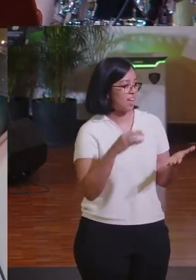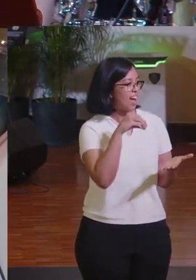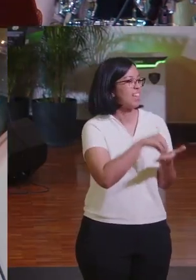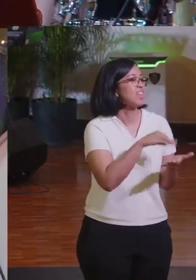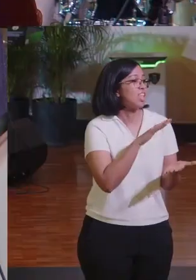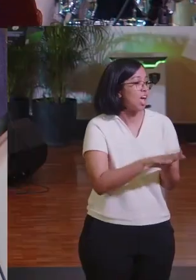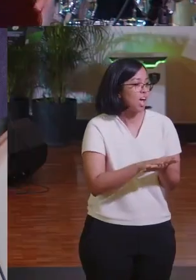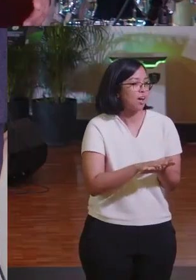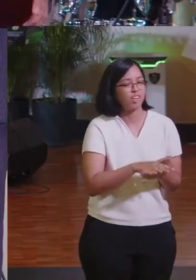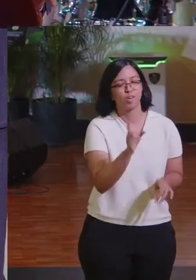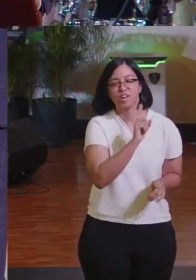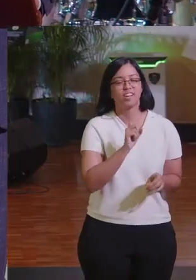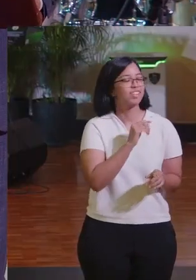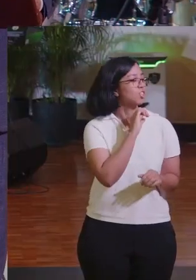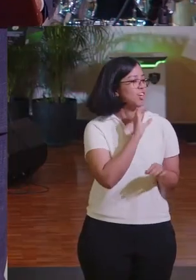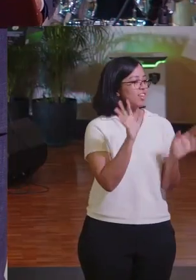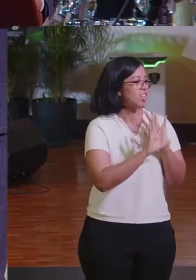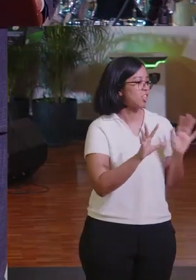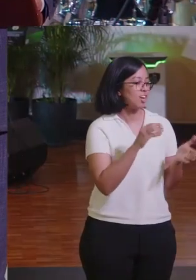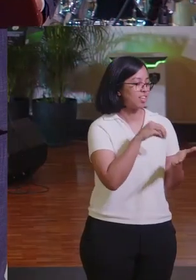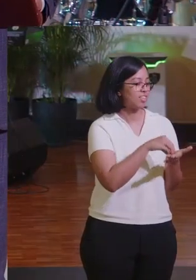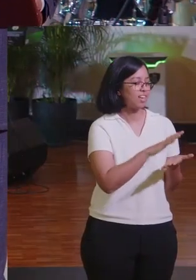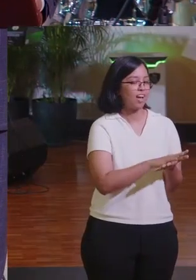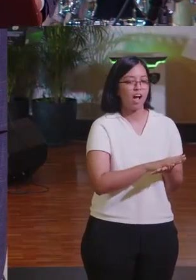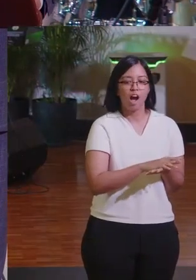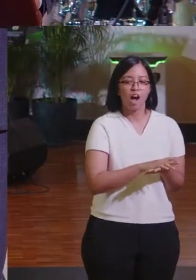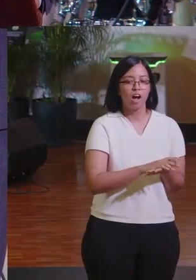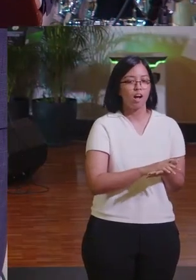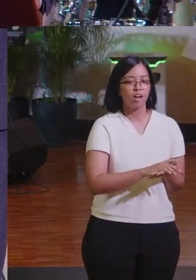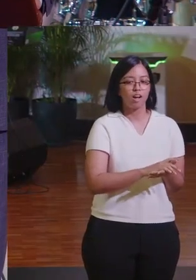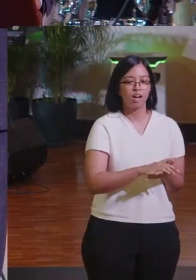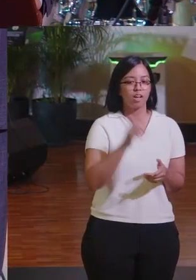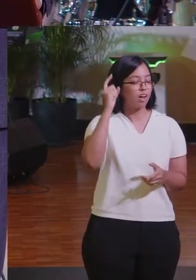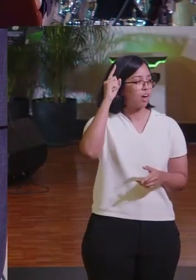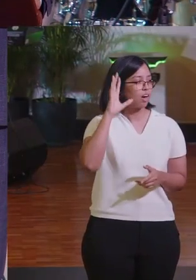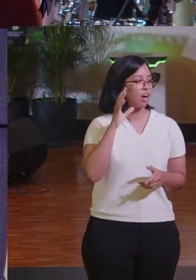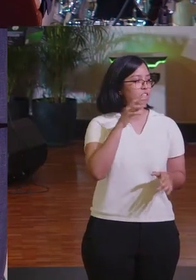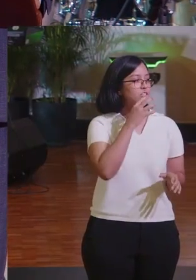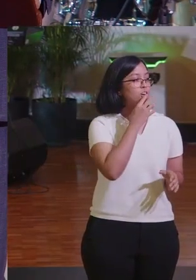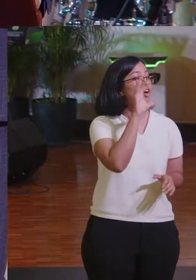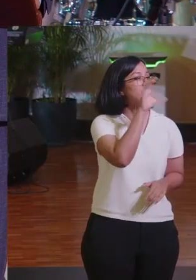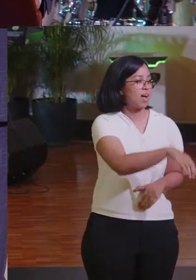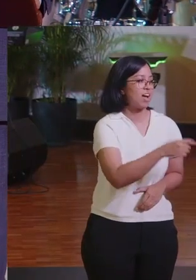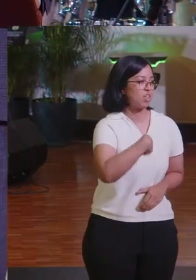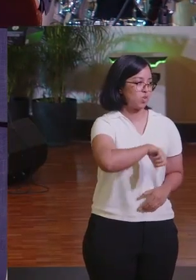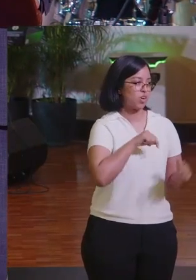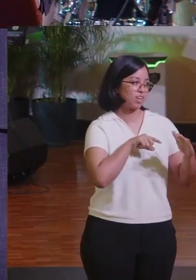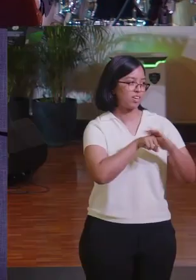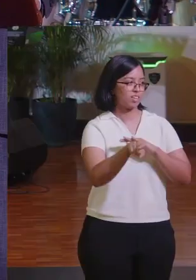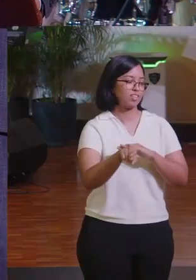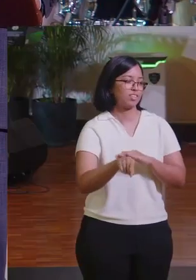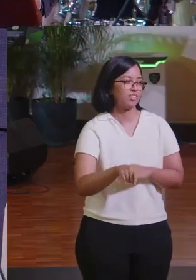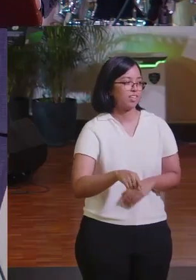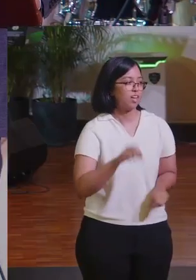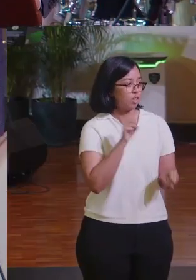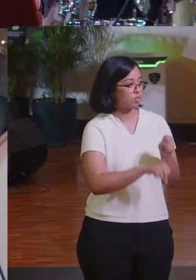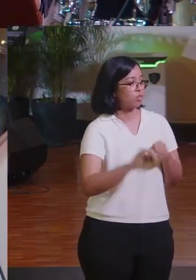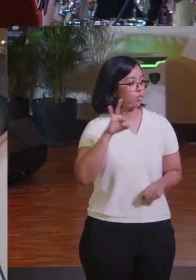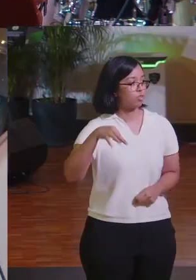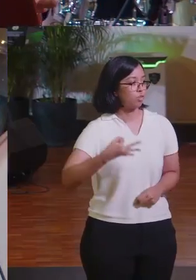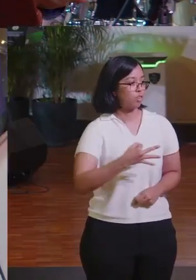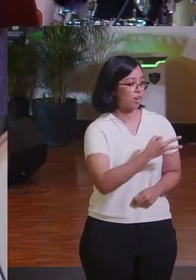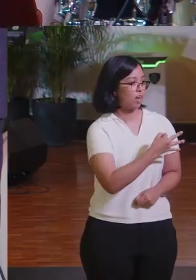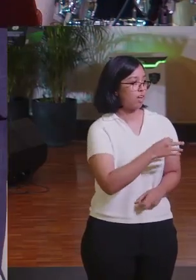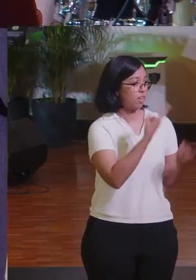Ang utos ng Diyos. Ano po? Ngunit ang Panginoon ay hindi po tumigil. Kaya't si Jonah, nang makita niya may